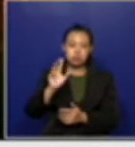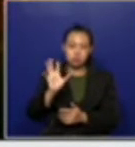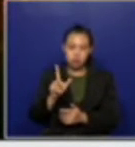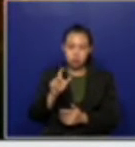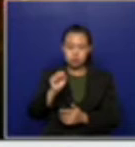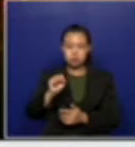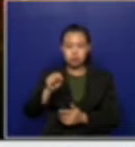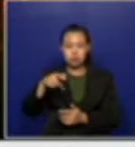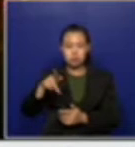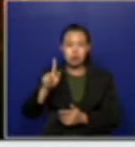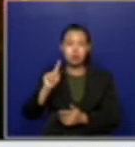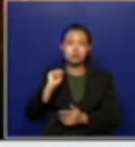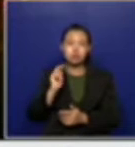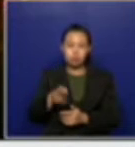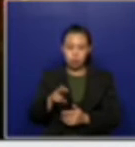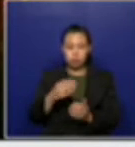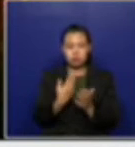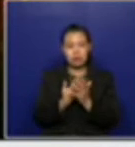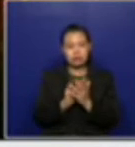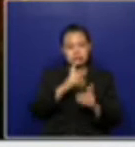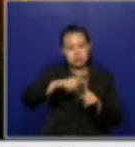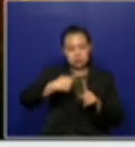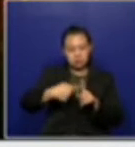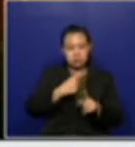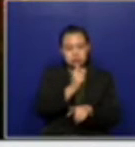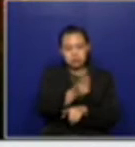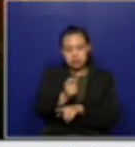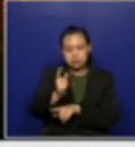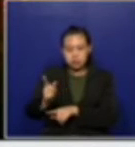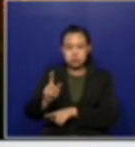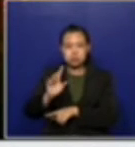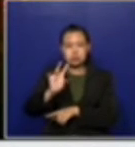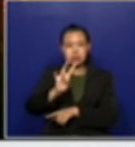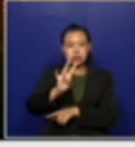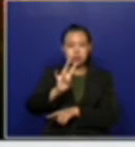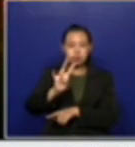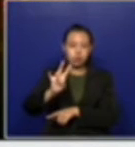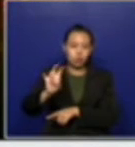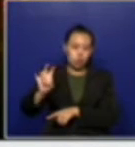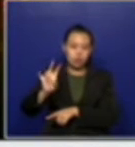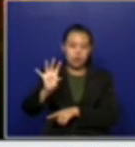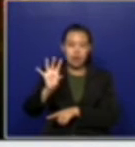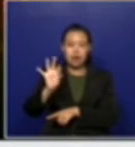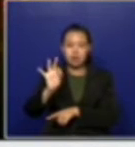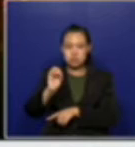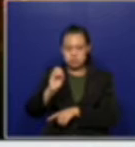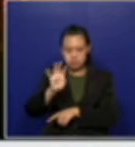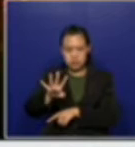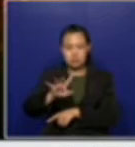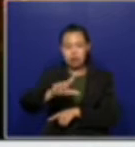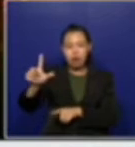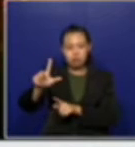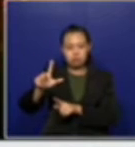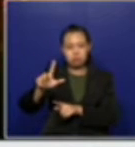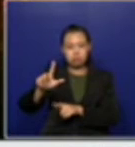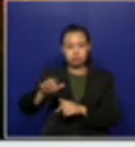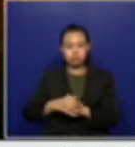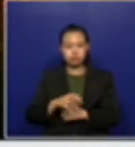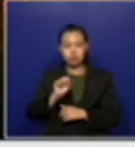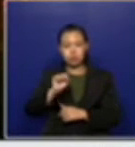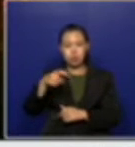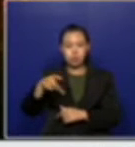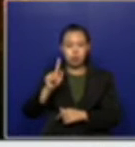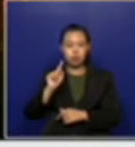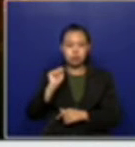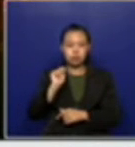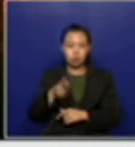ต้องจ่ายเงินเดือนไปทั้งสิ้น794ล้านบาทท่านประธานที่เคารพครับสปท.นั้น